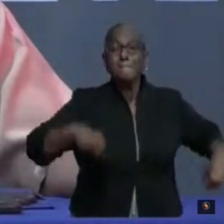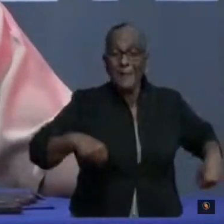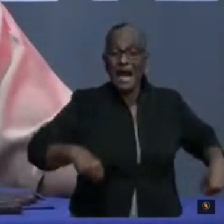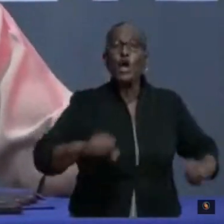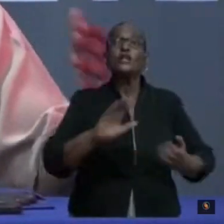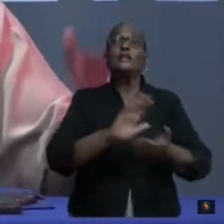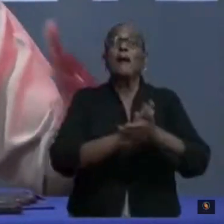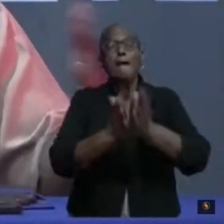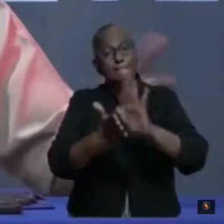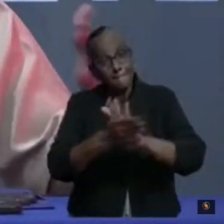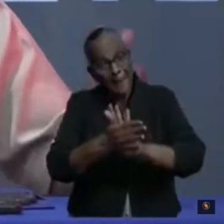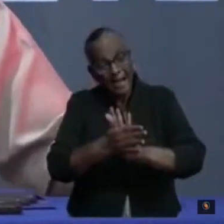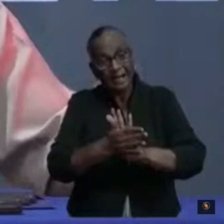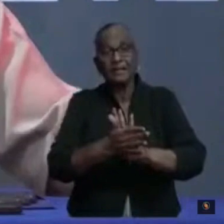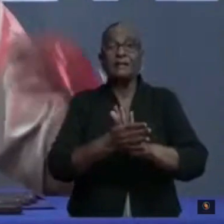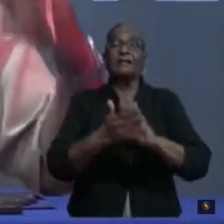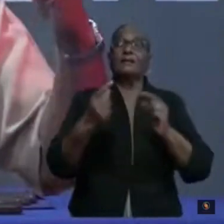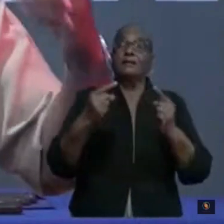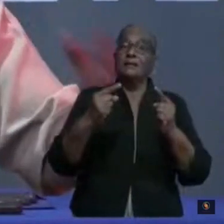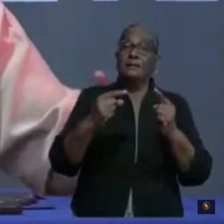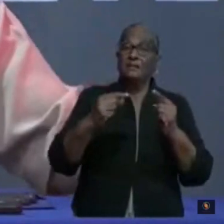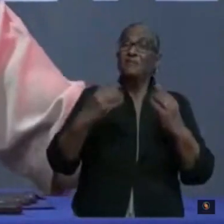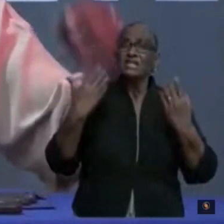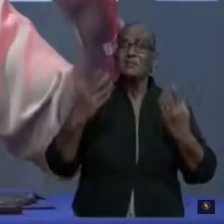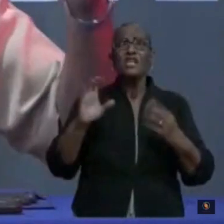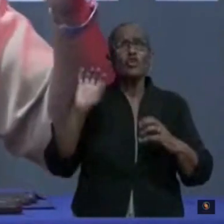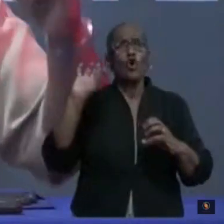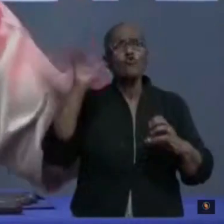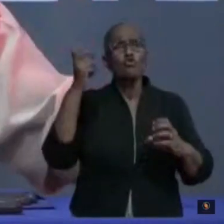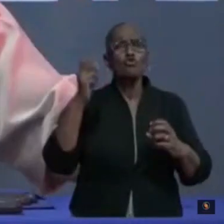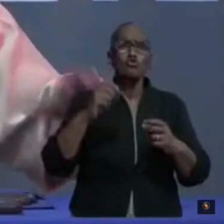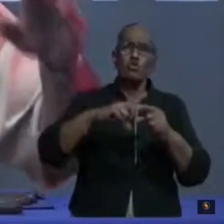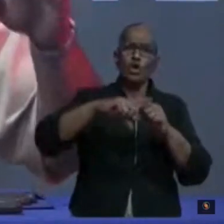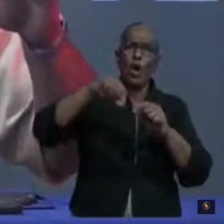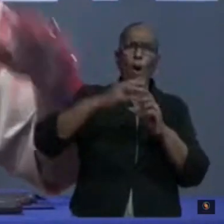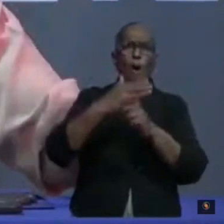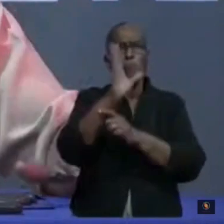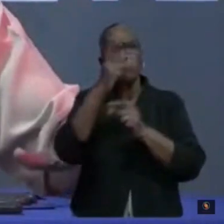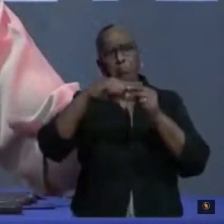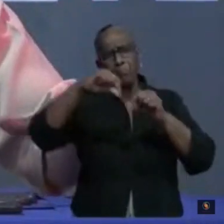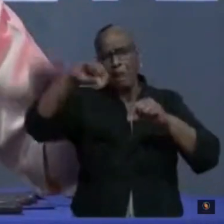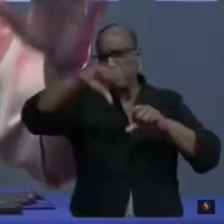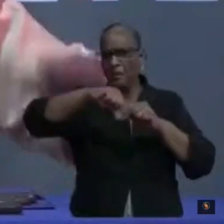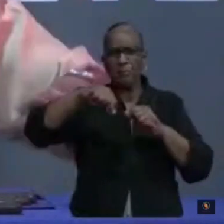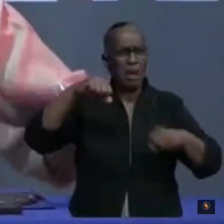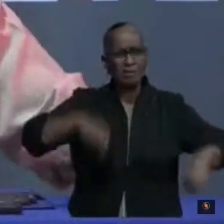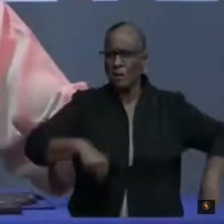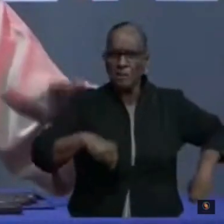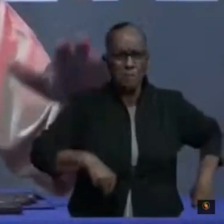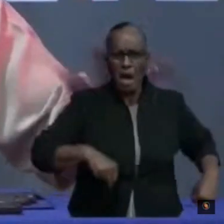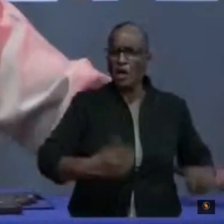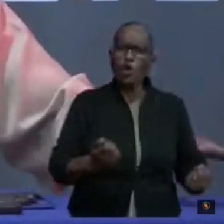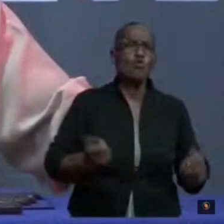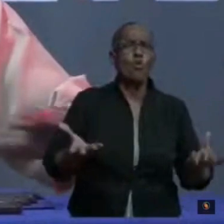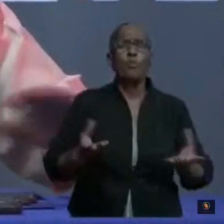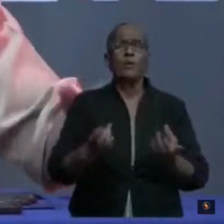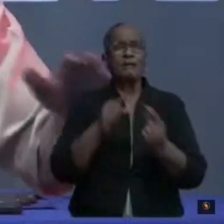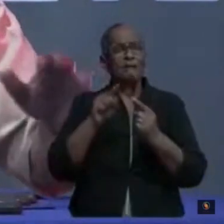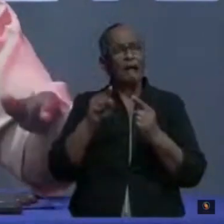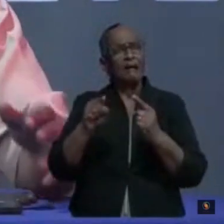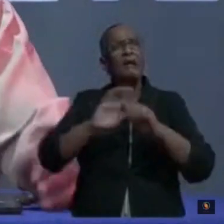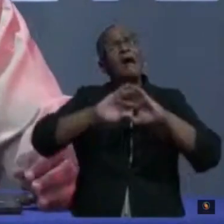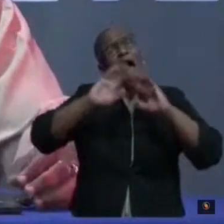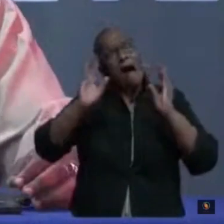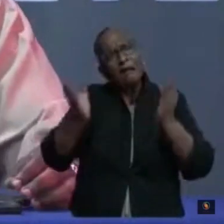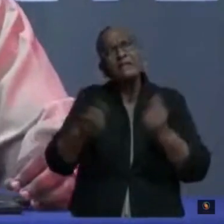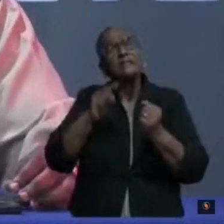marak, pe ala des masa esek de kulturu sani nanga de wiri nanga ala des sani de kopro beki sani ala